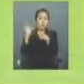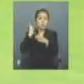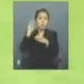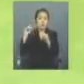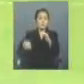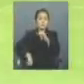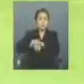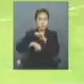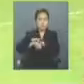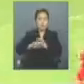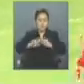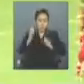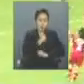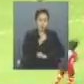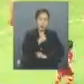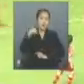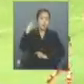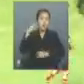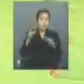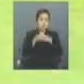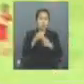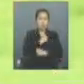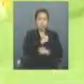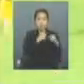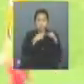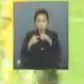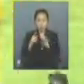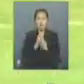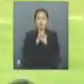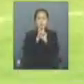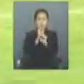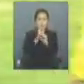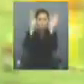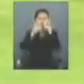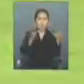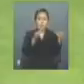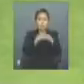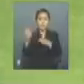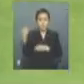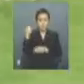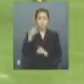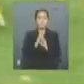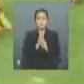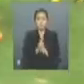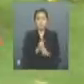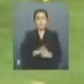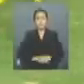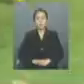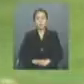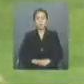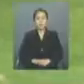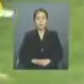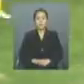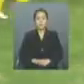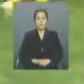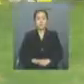าต่อไปเพื่อความสำเร็จที่ยั่งยืนตามรูปแบบลีกแข็งแกร่งทีมชาติแข็งแกร่งประภาพรชนะสิ